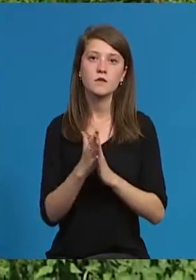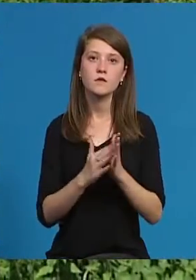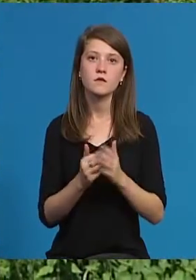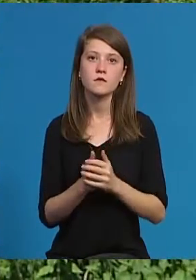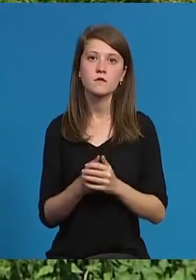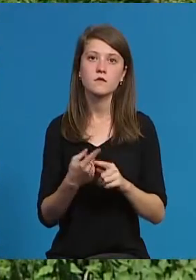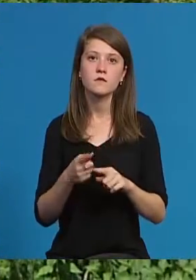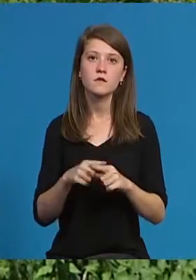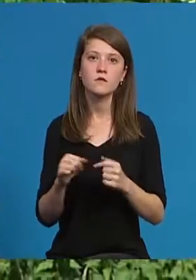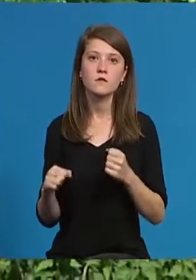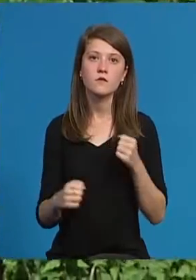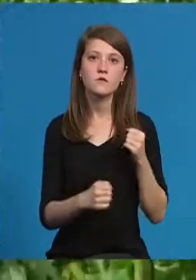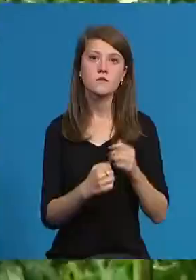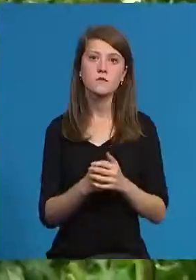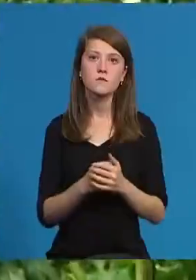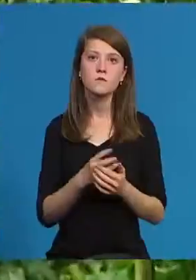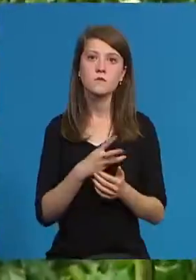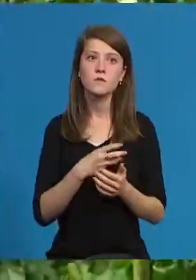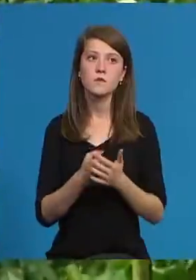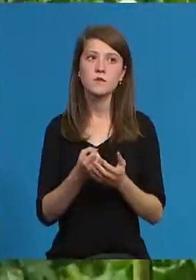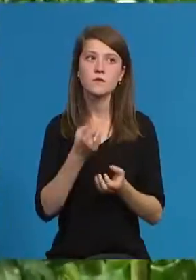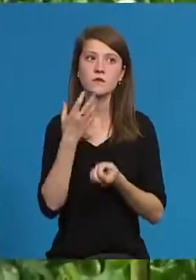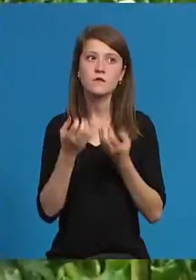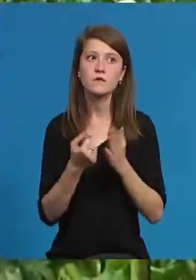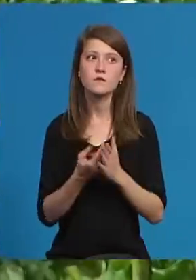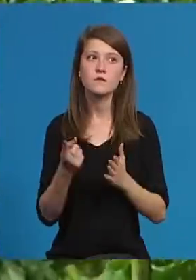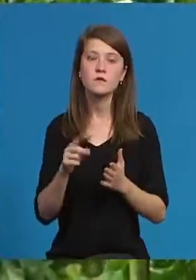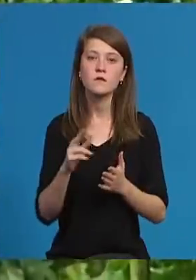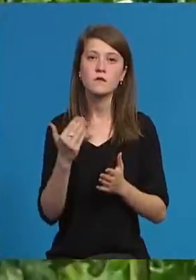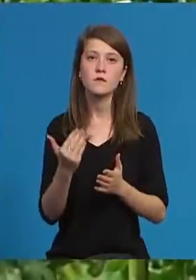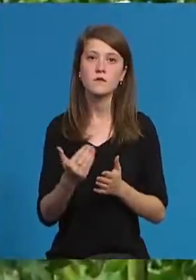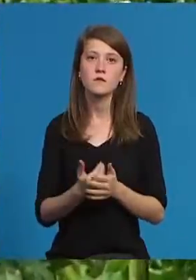це скошування, бажано скошування до цвітіння, до того, як він